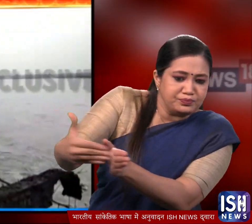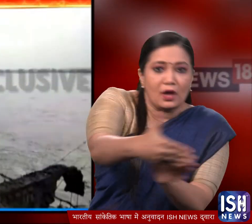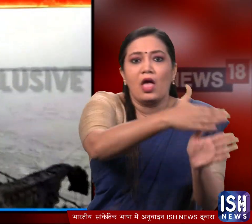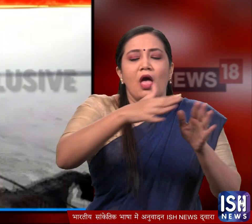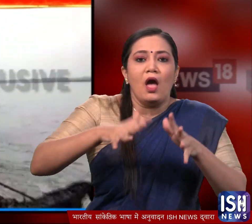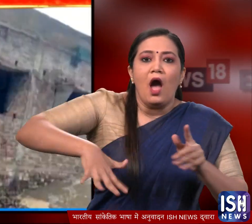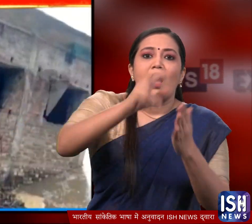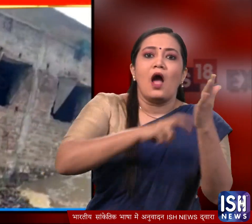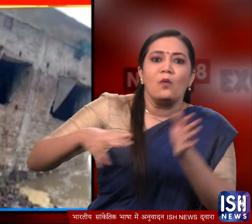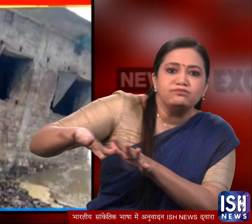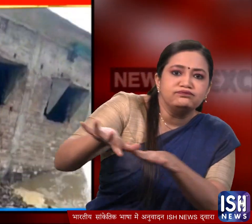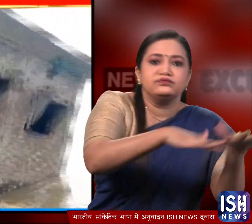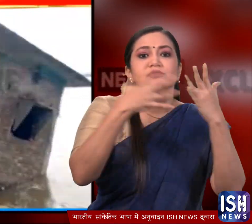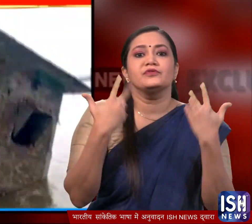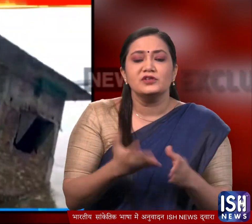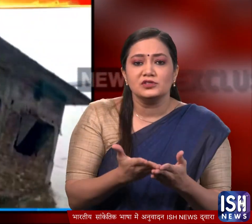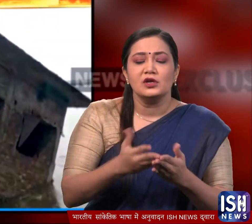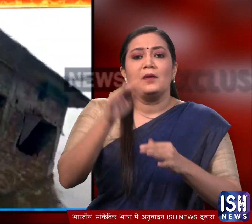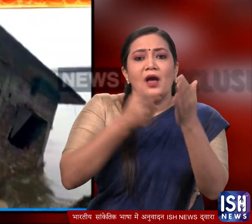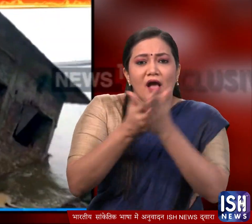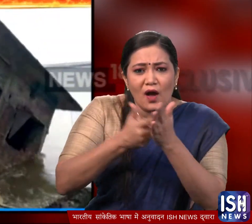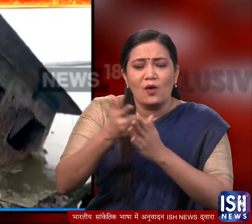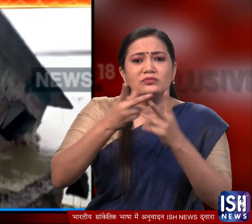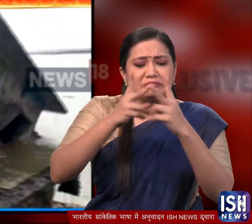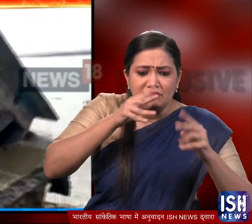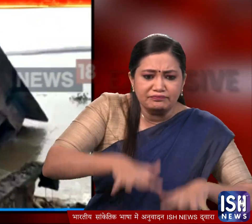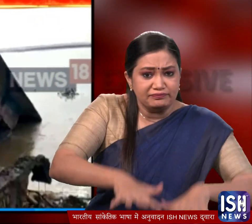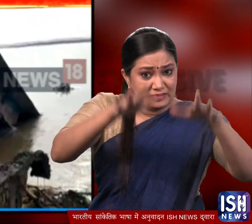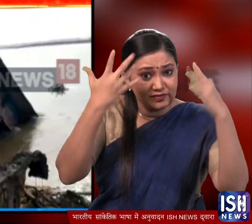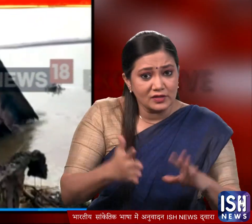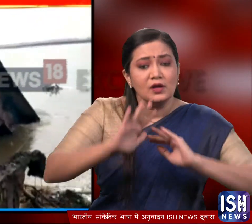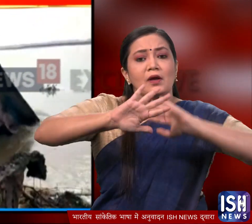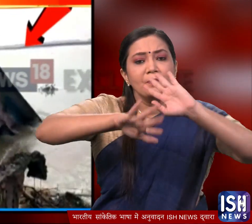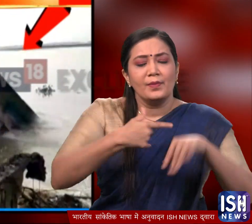कहर बरपाना शुरू कर दिया। पहले लोगों की कई एकड़ जमीन नदी की भेंट चढ़ गई और